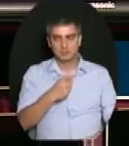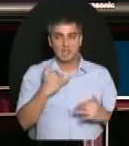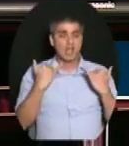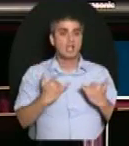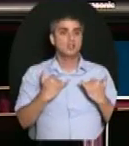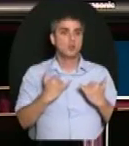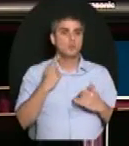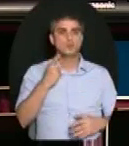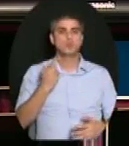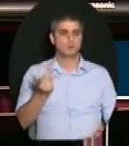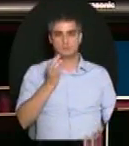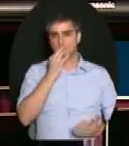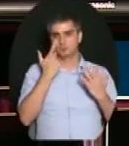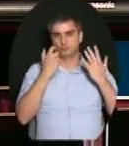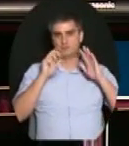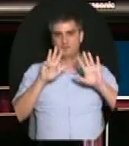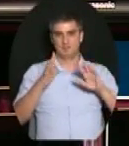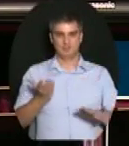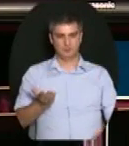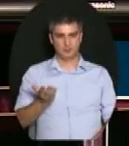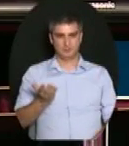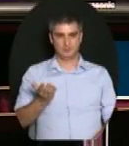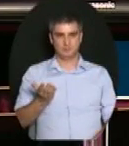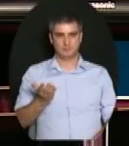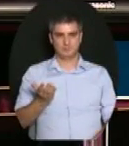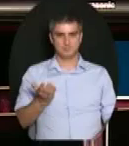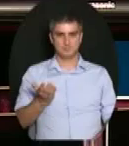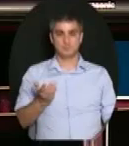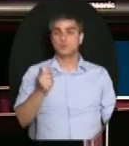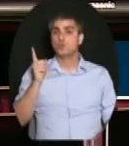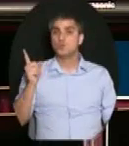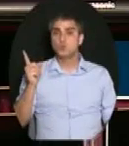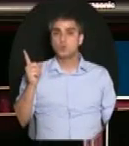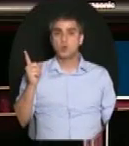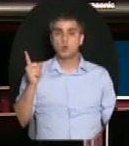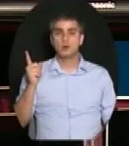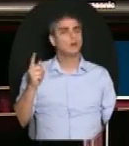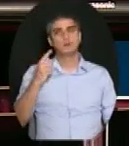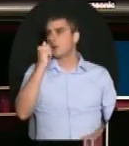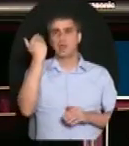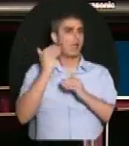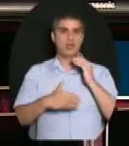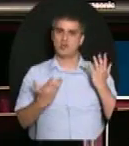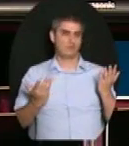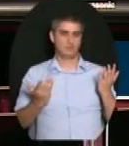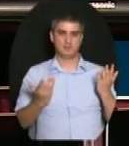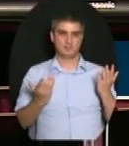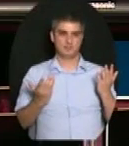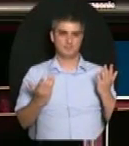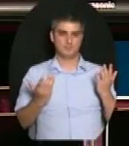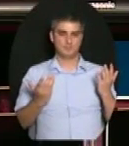היום הוא בן 79. הוא מהאחרון